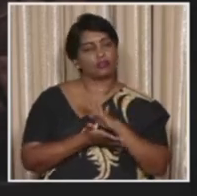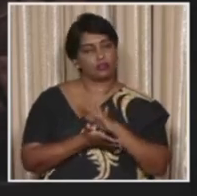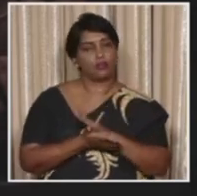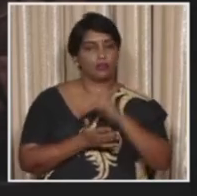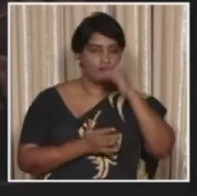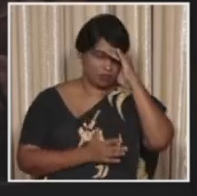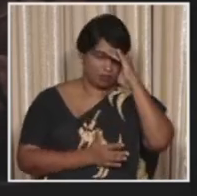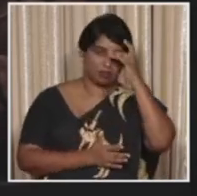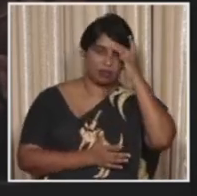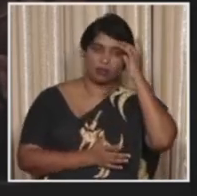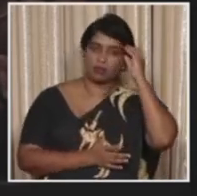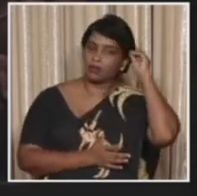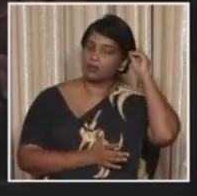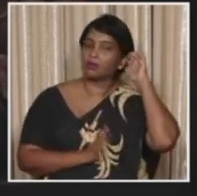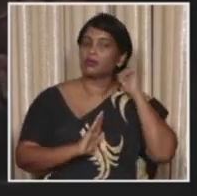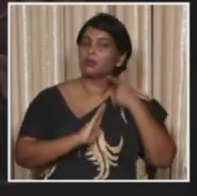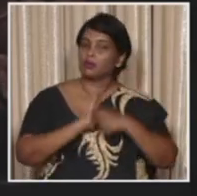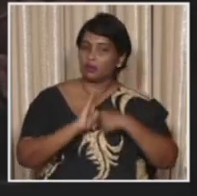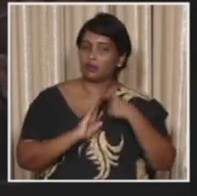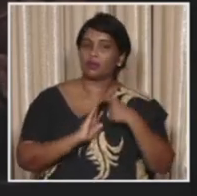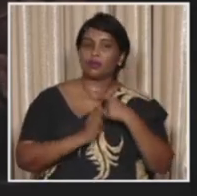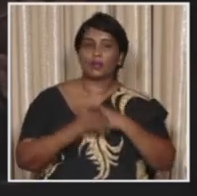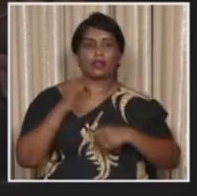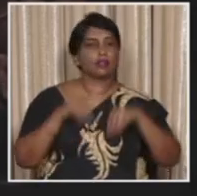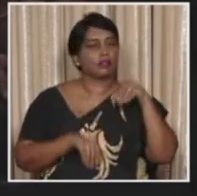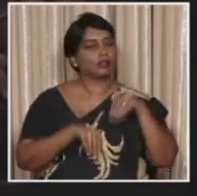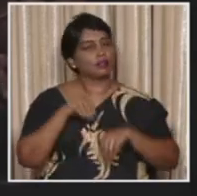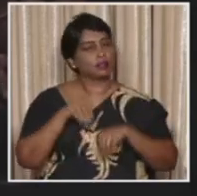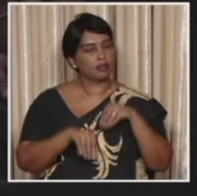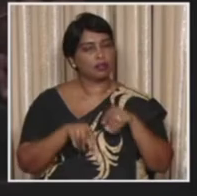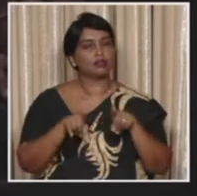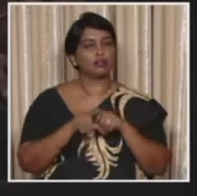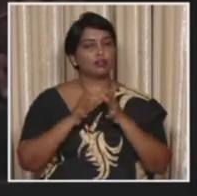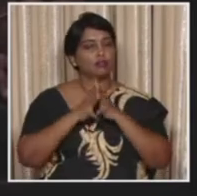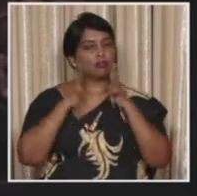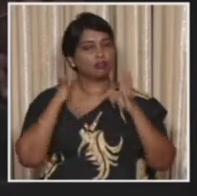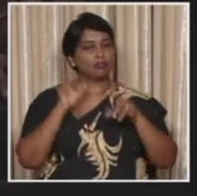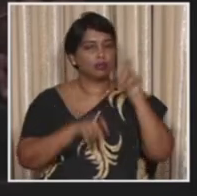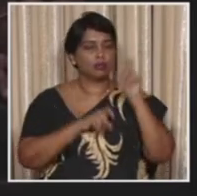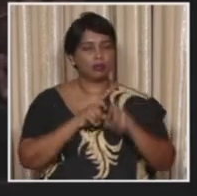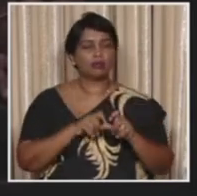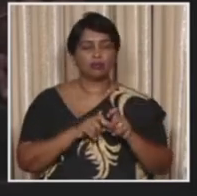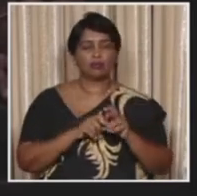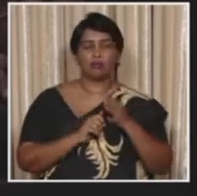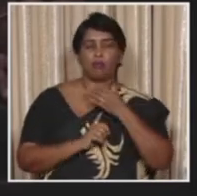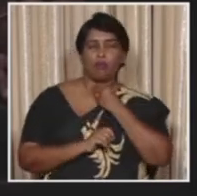tu mani, merate desa pahlawan masyin, boh dina raga pem kara.